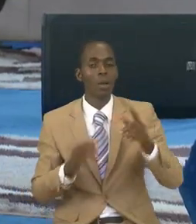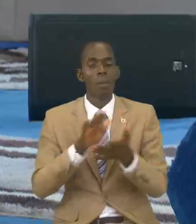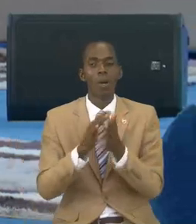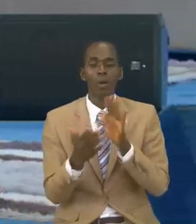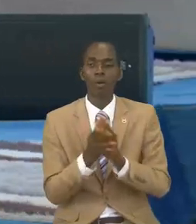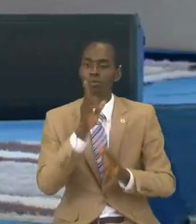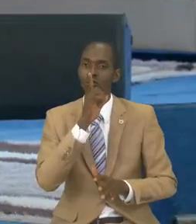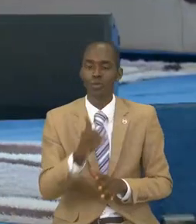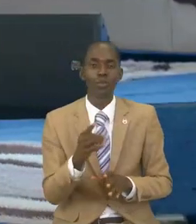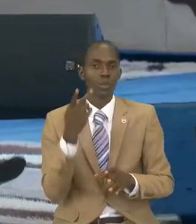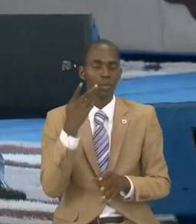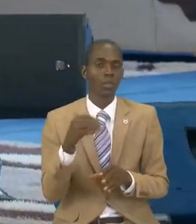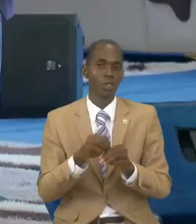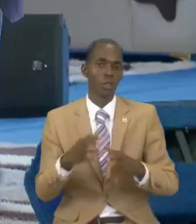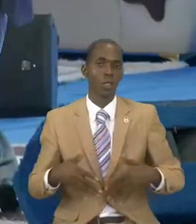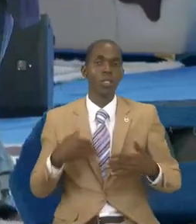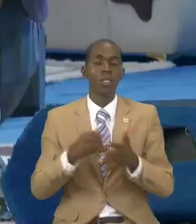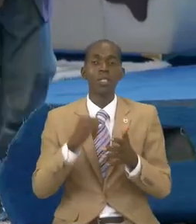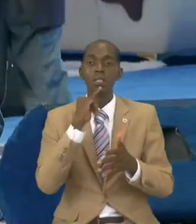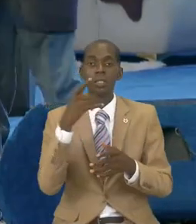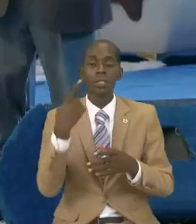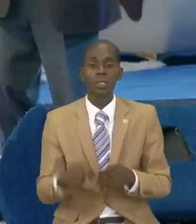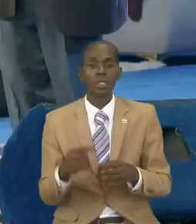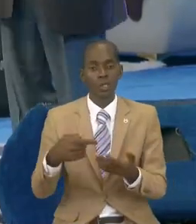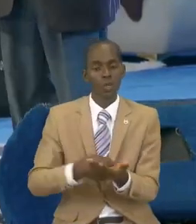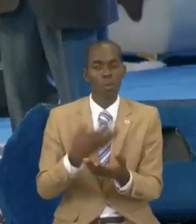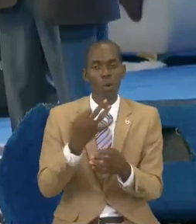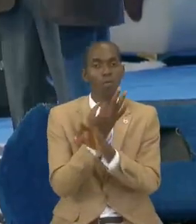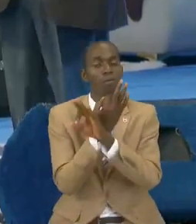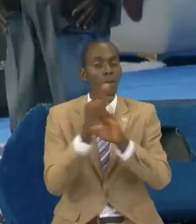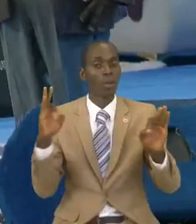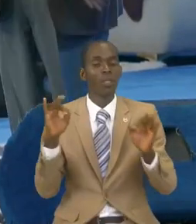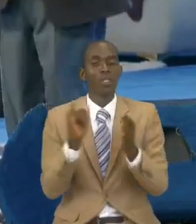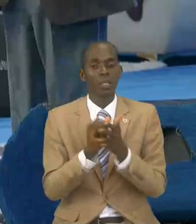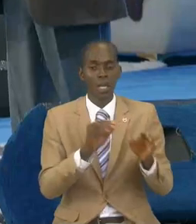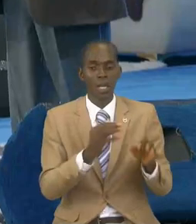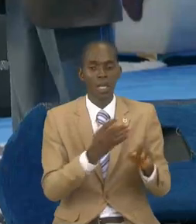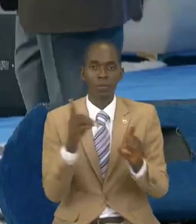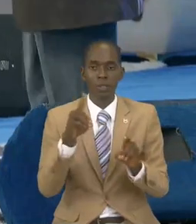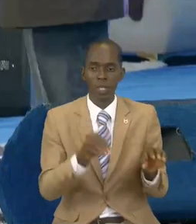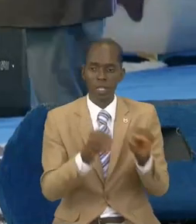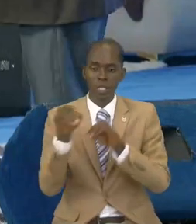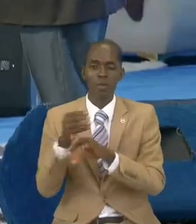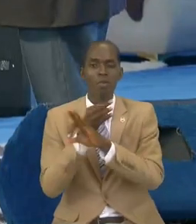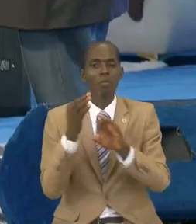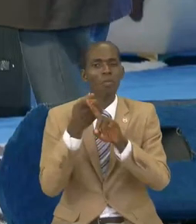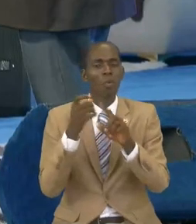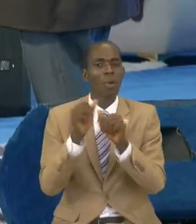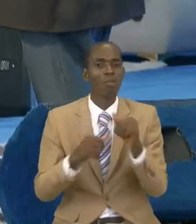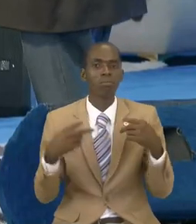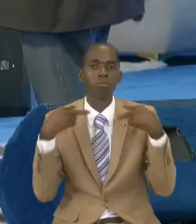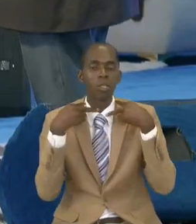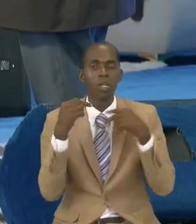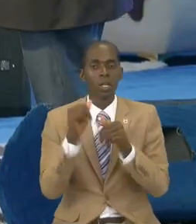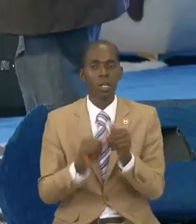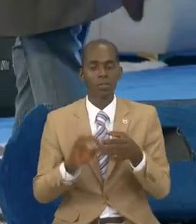devienne réalité, l'évangile d'émancipation qui te délivre et t'affranchit de tout joug